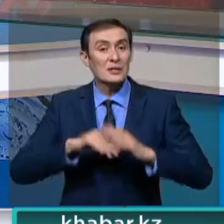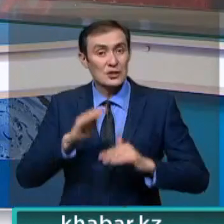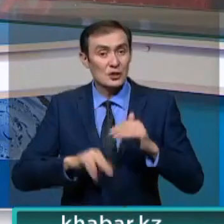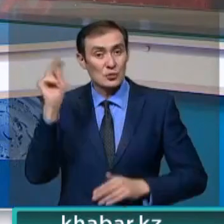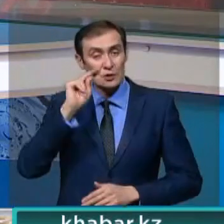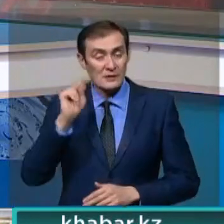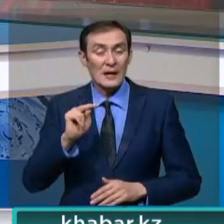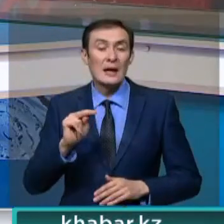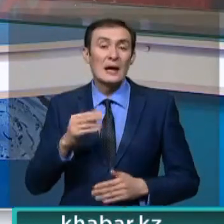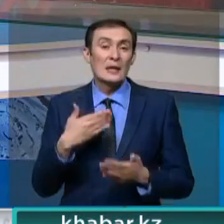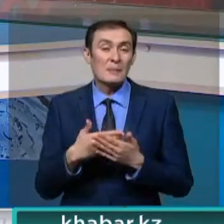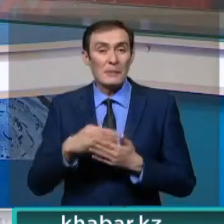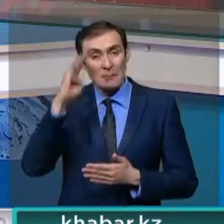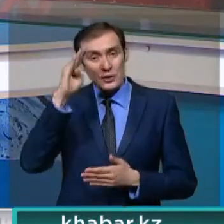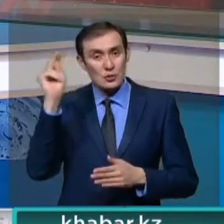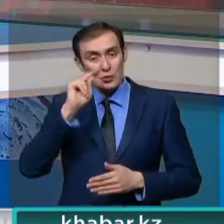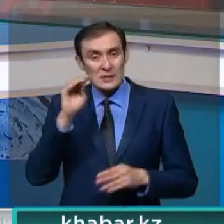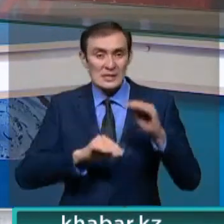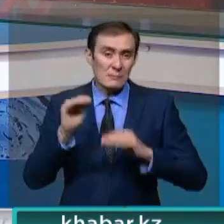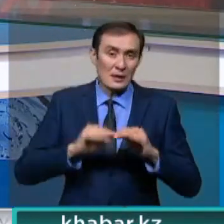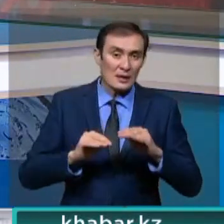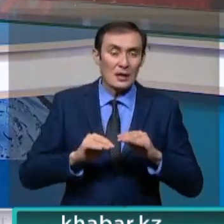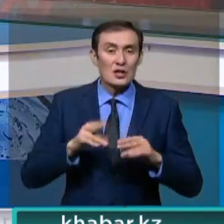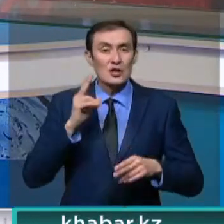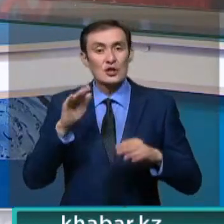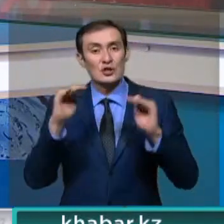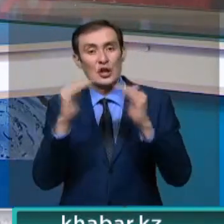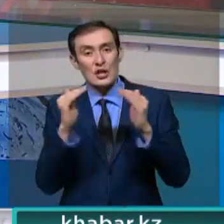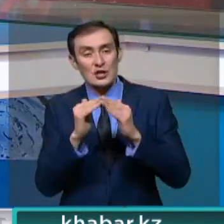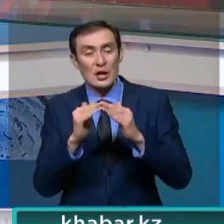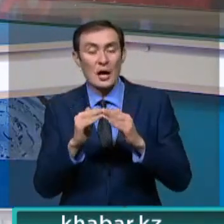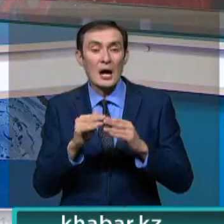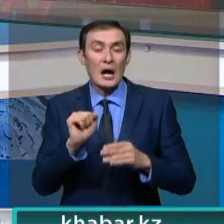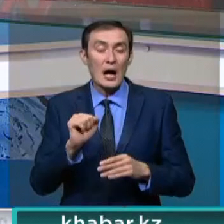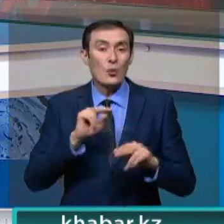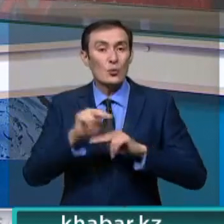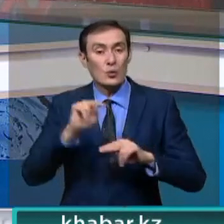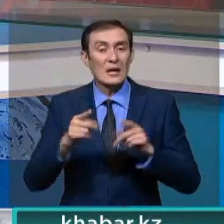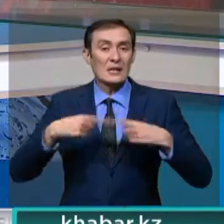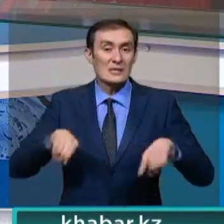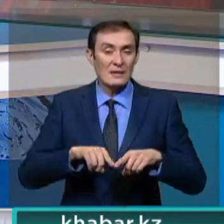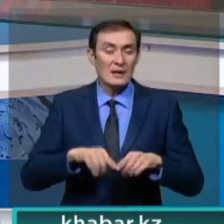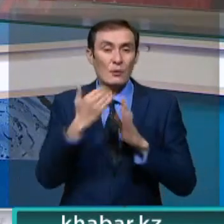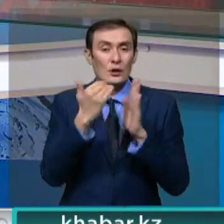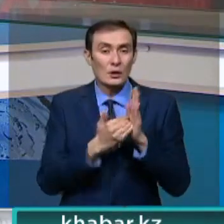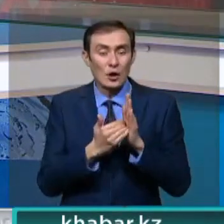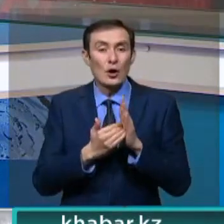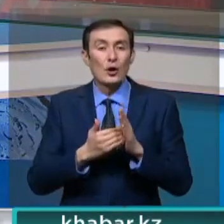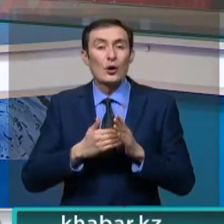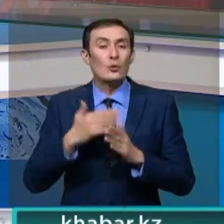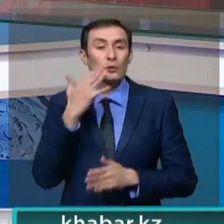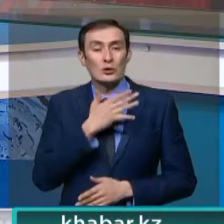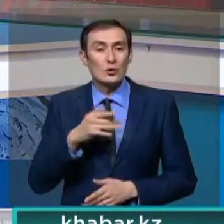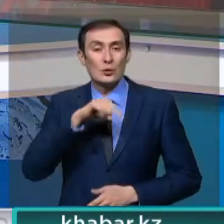практически. Мальчишки, к примеру, вручную учатся собирать и разбирать жилища кочевников. Уроки организовали в рамках проекта